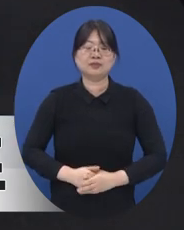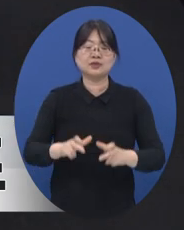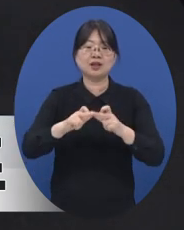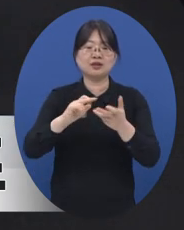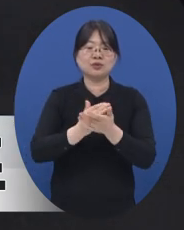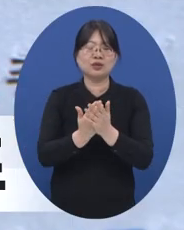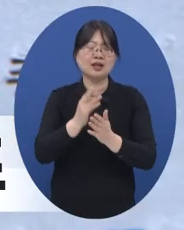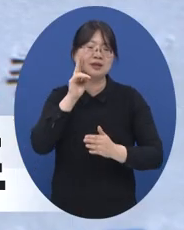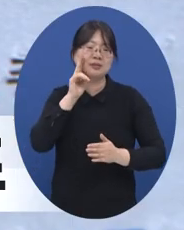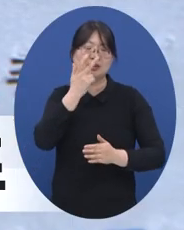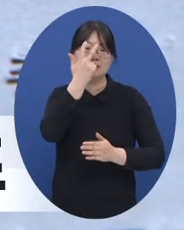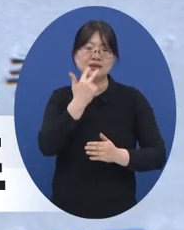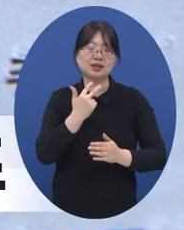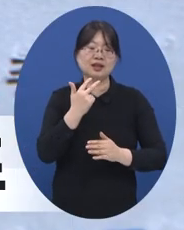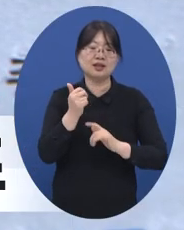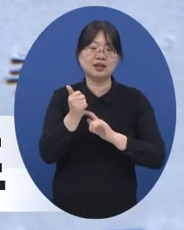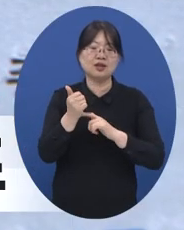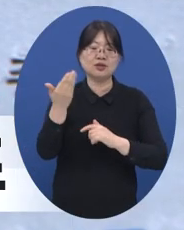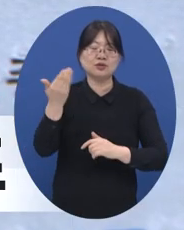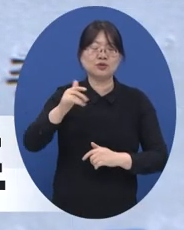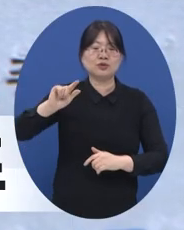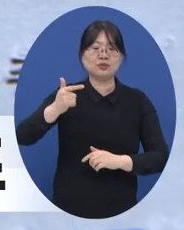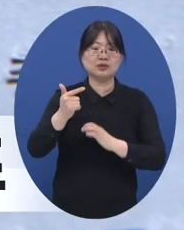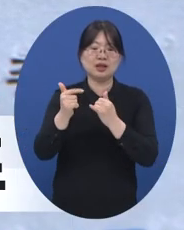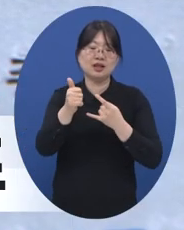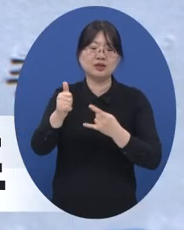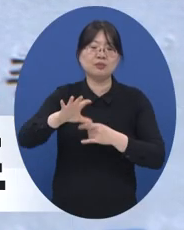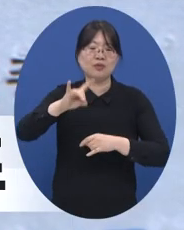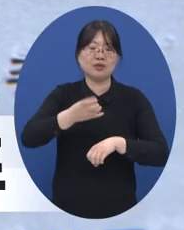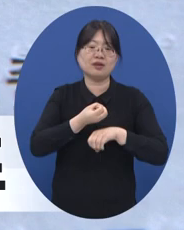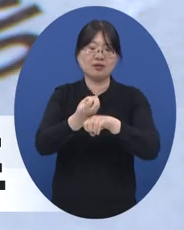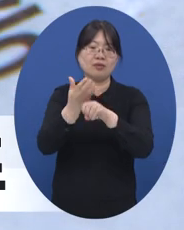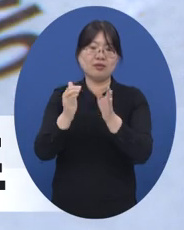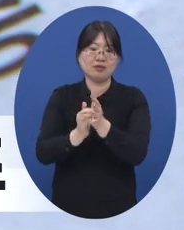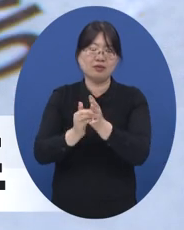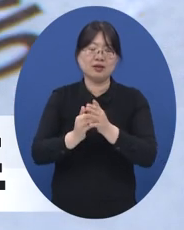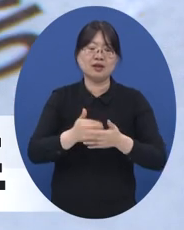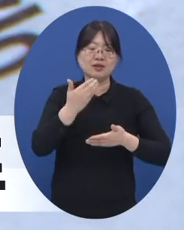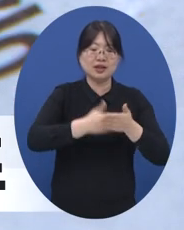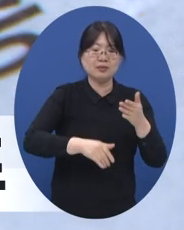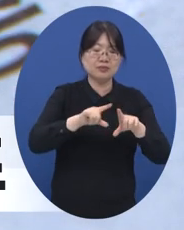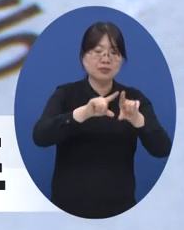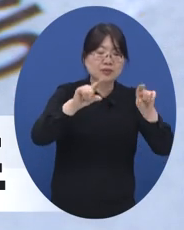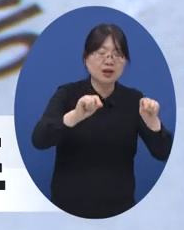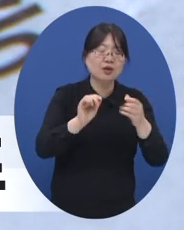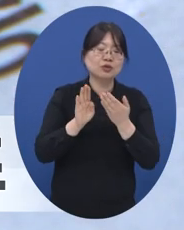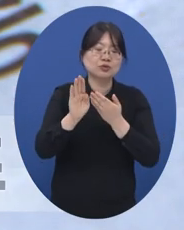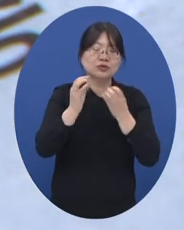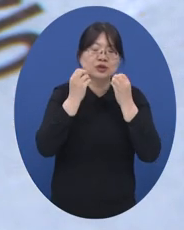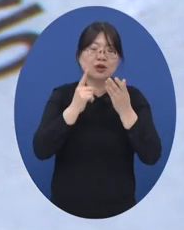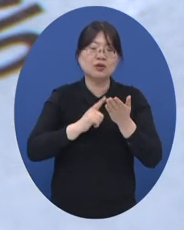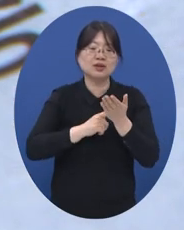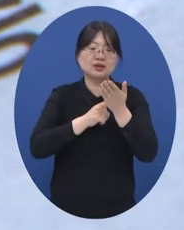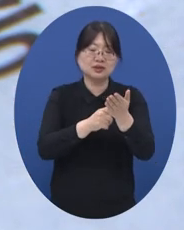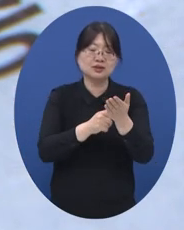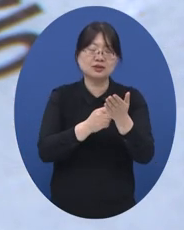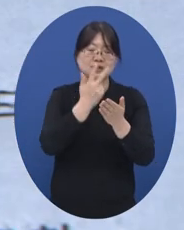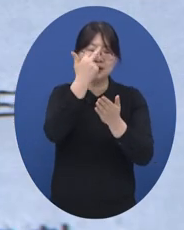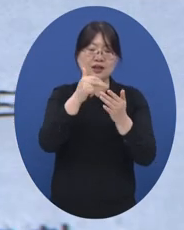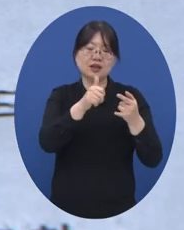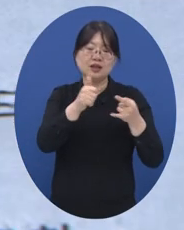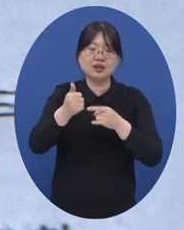장애 정도가 수만 시각장애인 9천 6백 여 명에게 우선 전달됐고 남은 스티커는 추부 신규 시각장애인에게